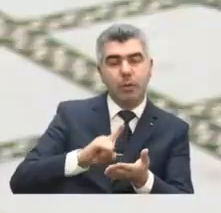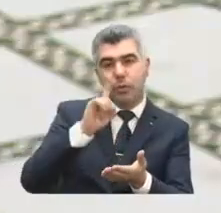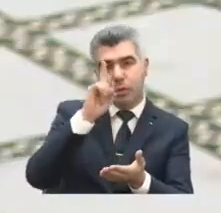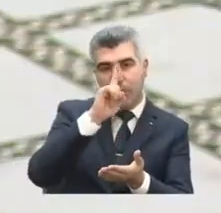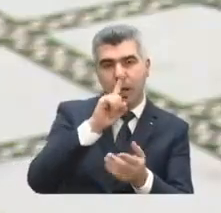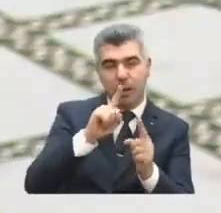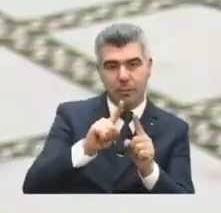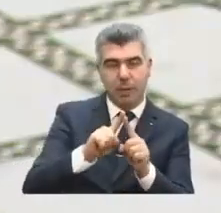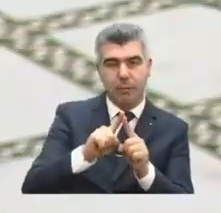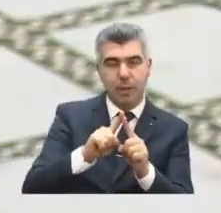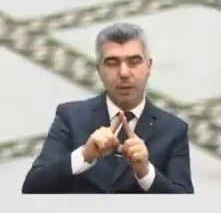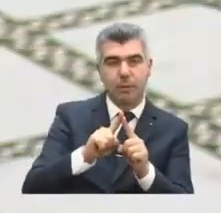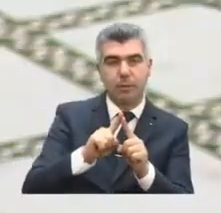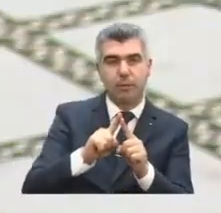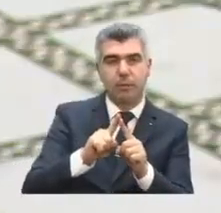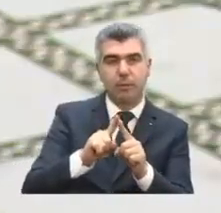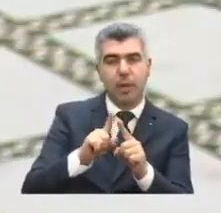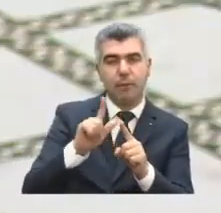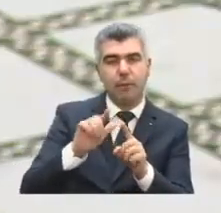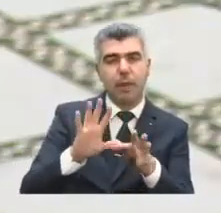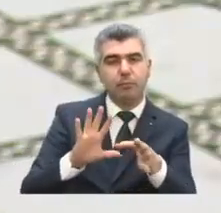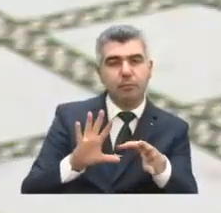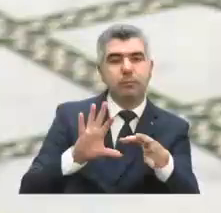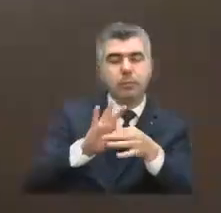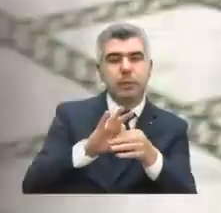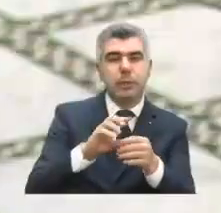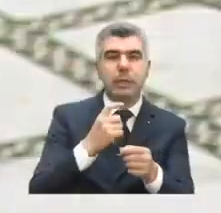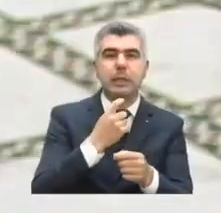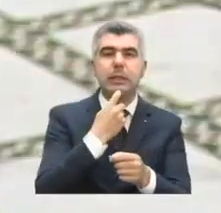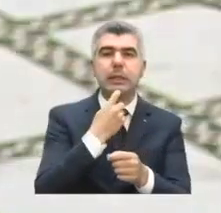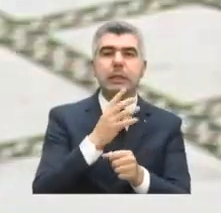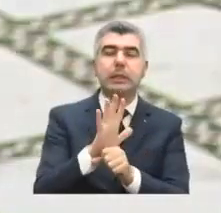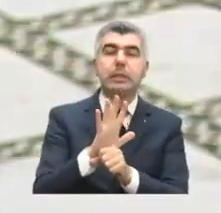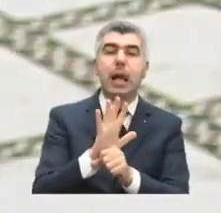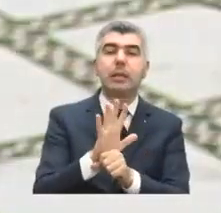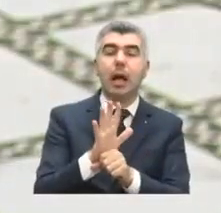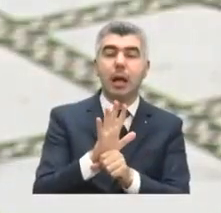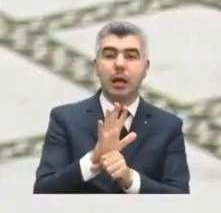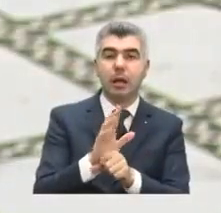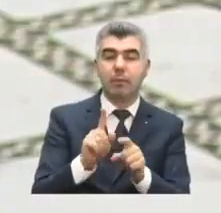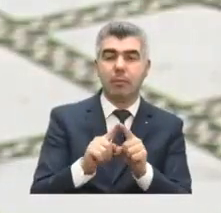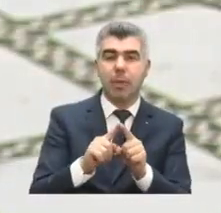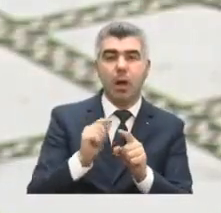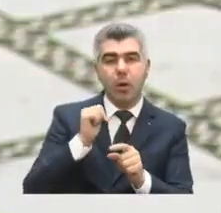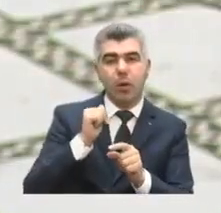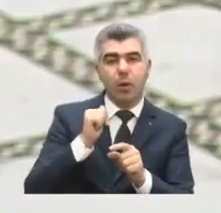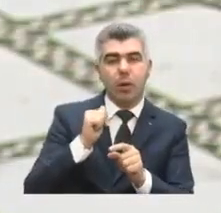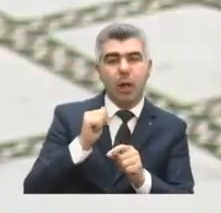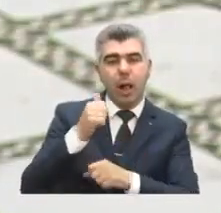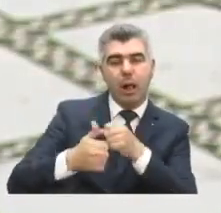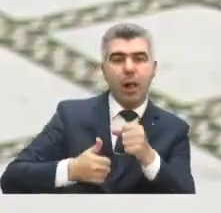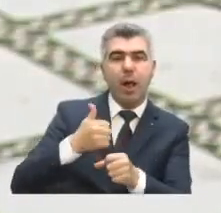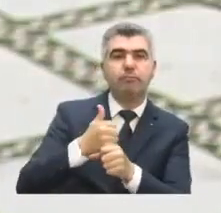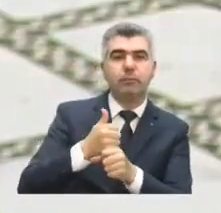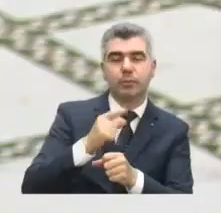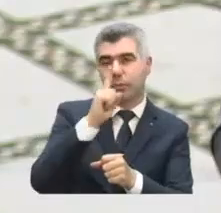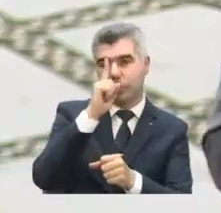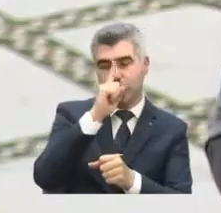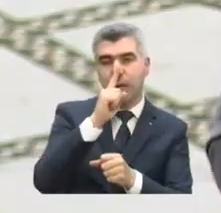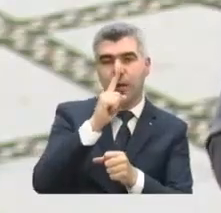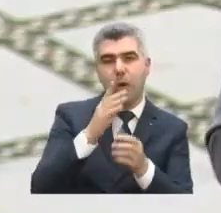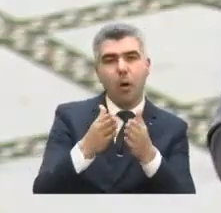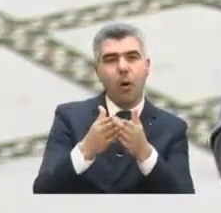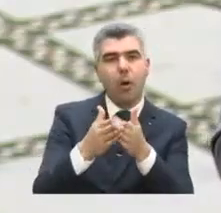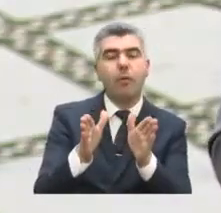منطقه الحسيمه سوف تربط مع تازا بحافله سوبراتور السنه المقبله ان شاء الله، لما